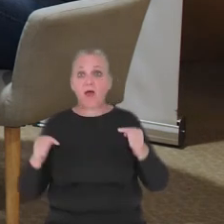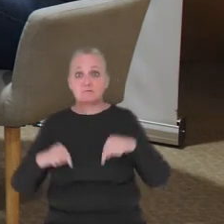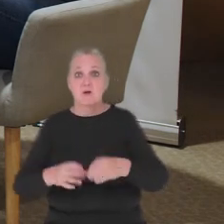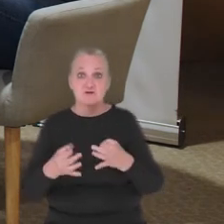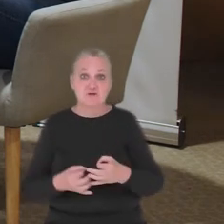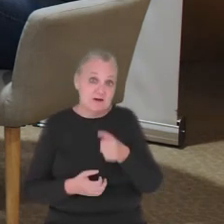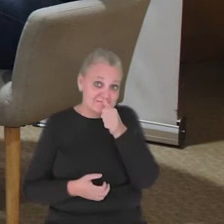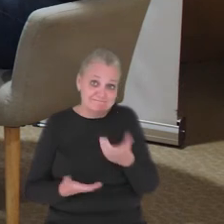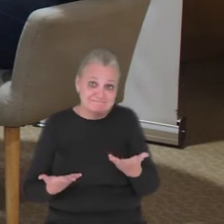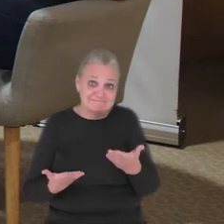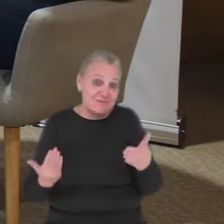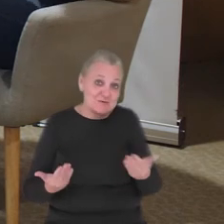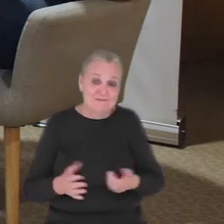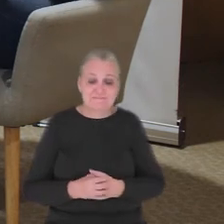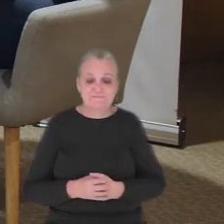dzisiaj.